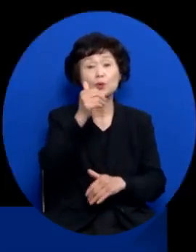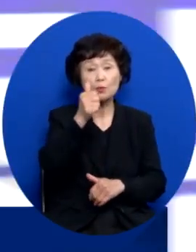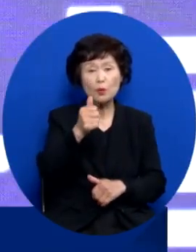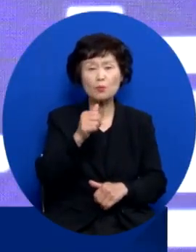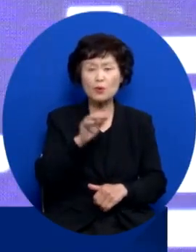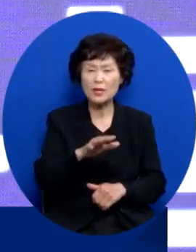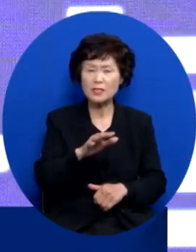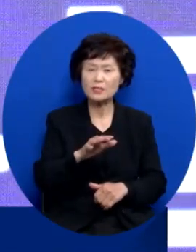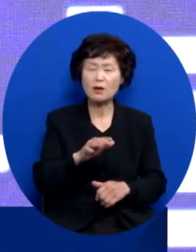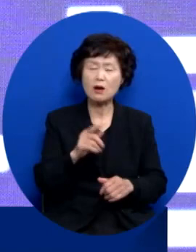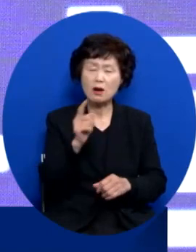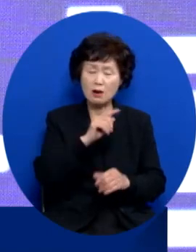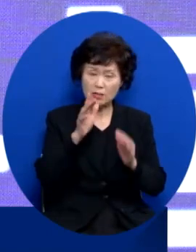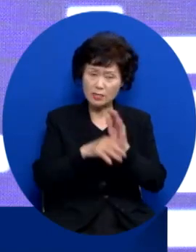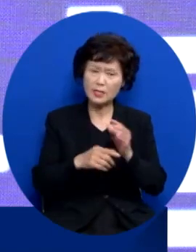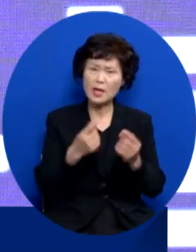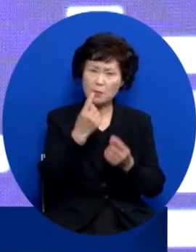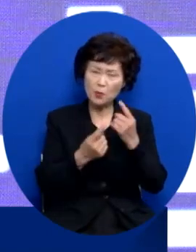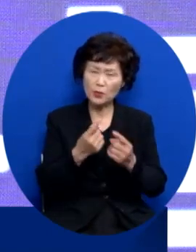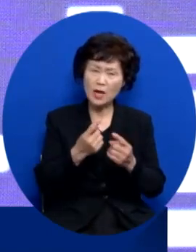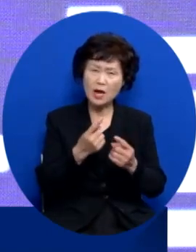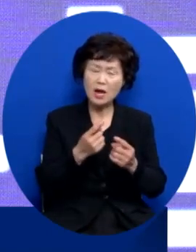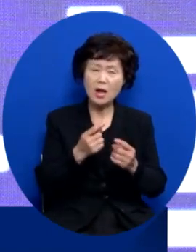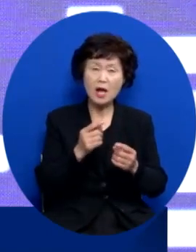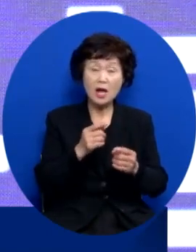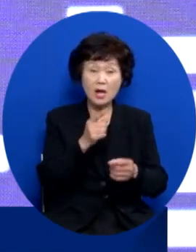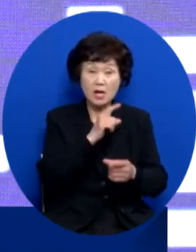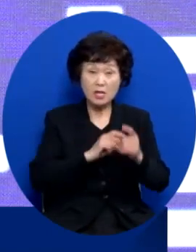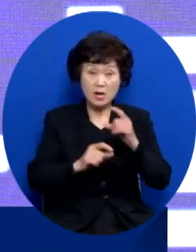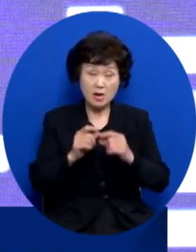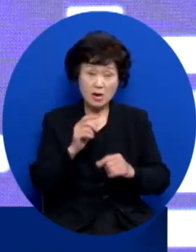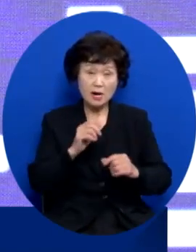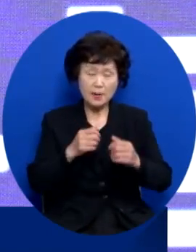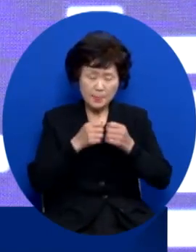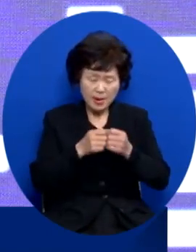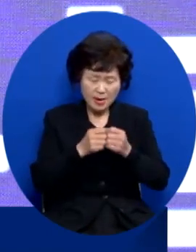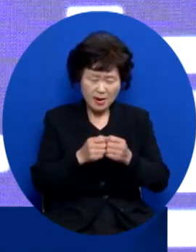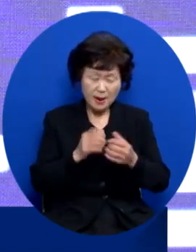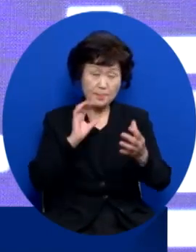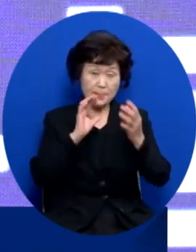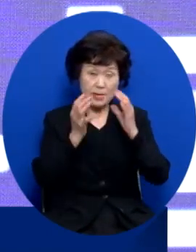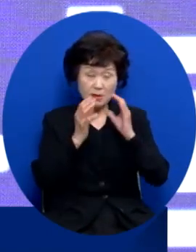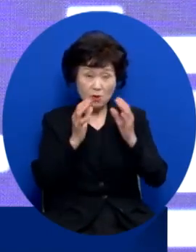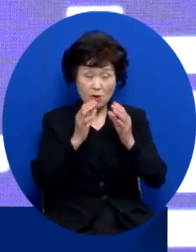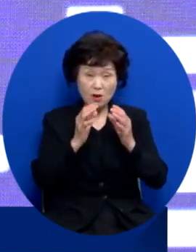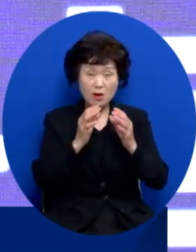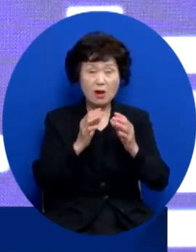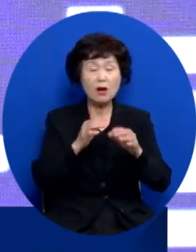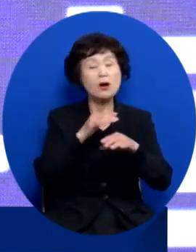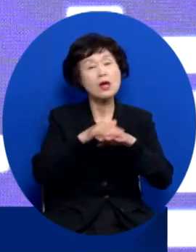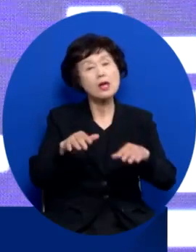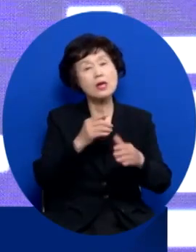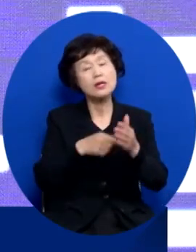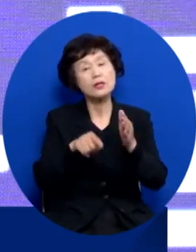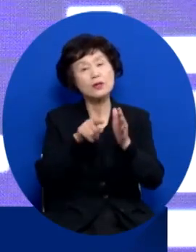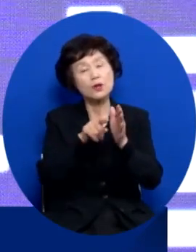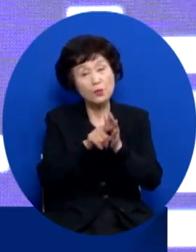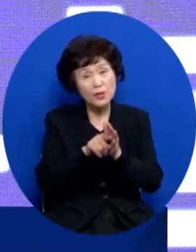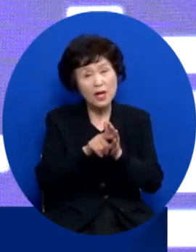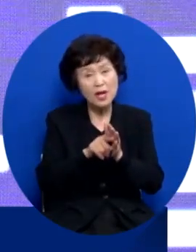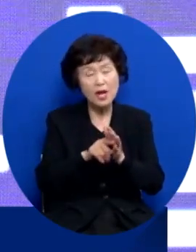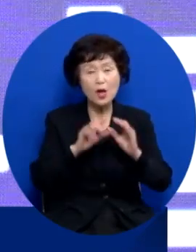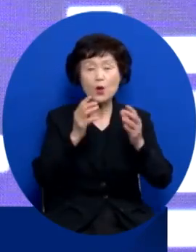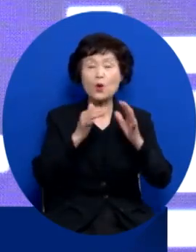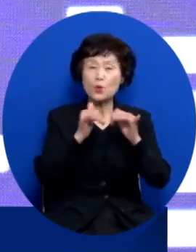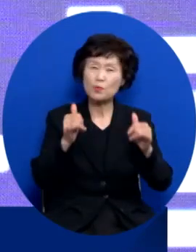있습니다. 이 포럼을 통해서 좀 좋은 결과로 앞으로 대책 마련에 우리 민족 국민 전체가